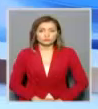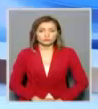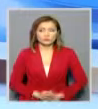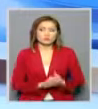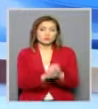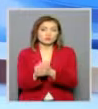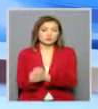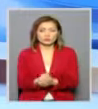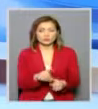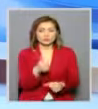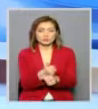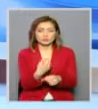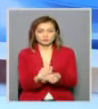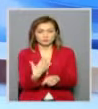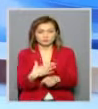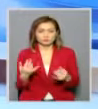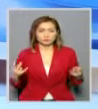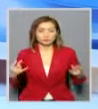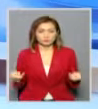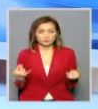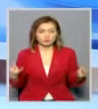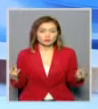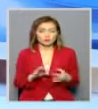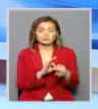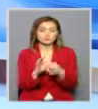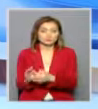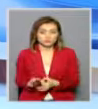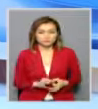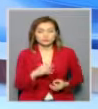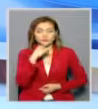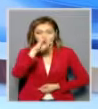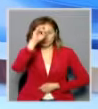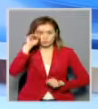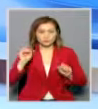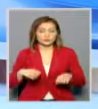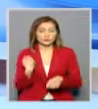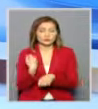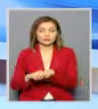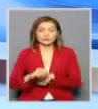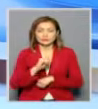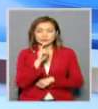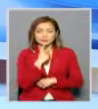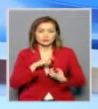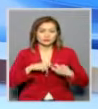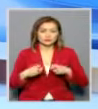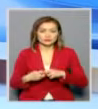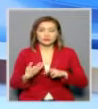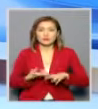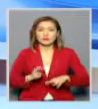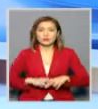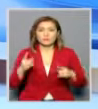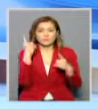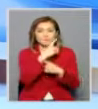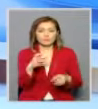Единство должно стать главным ориентиром на сегодня. Только объединившись, народ Казахстана может преодолеть имеющиеся проблемы. С таким